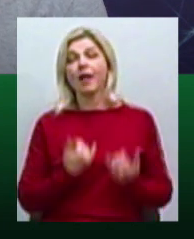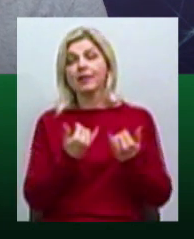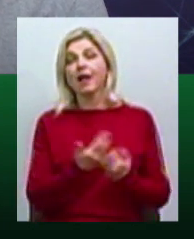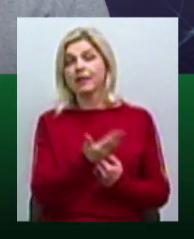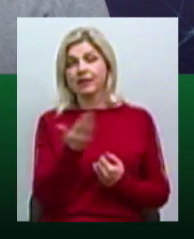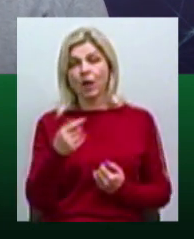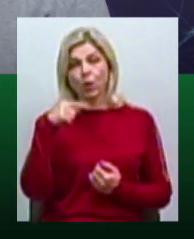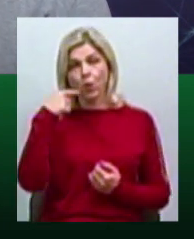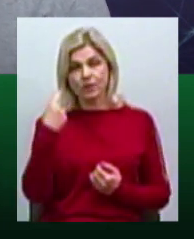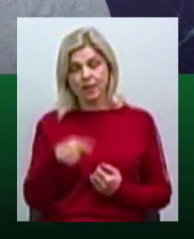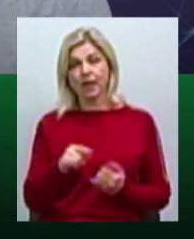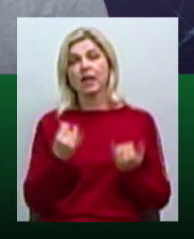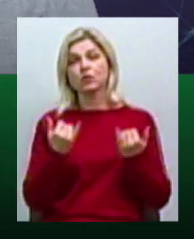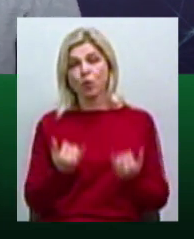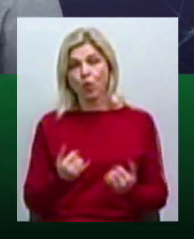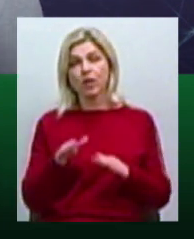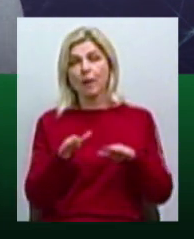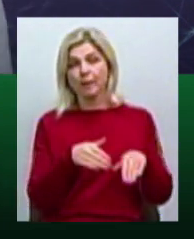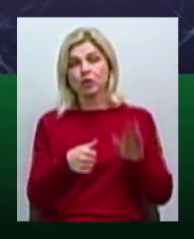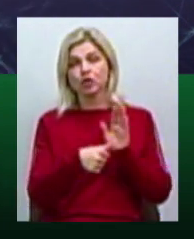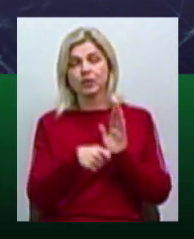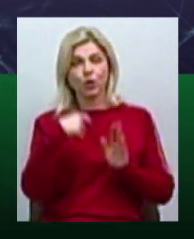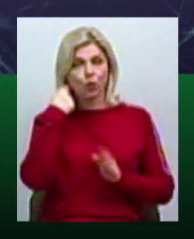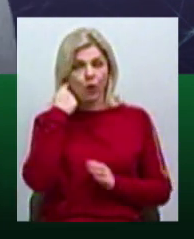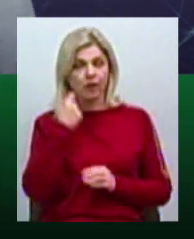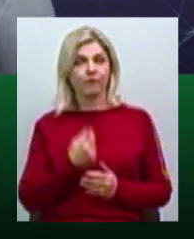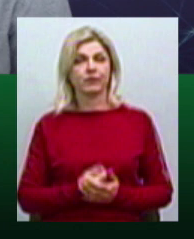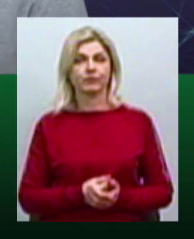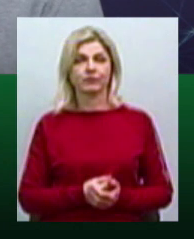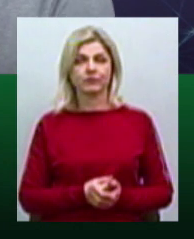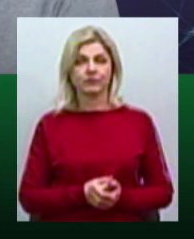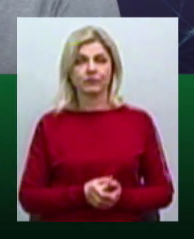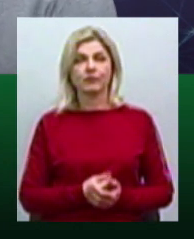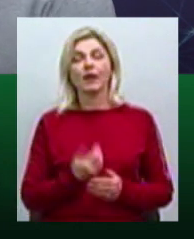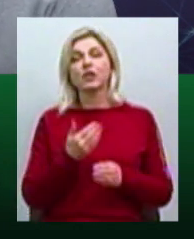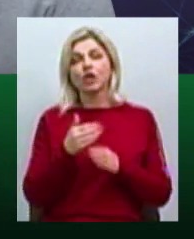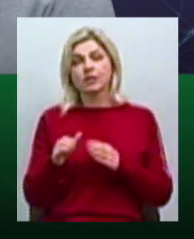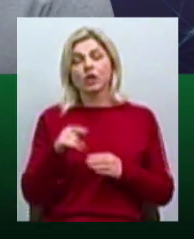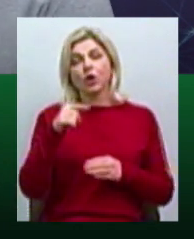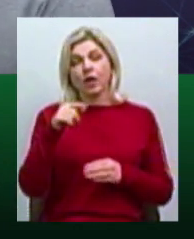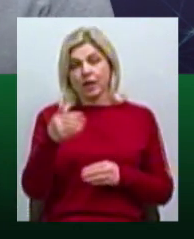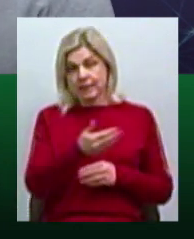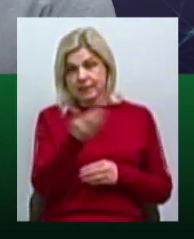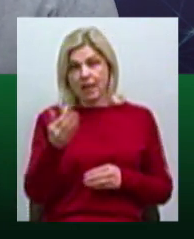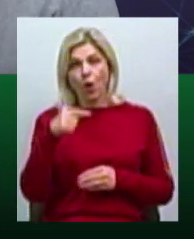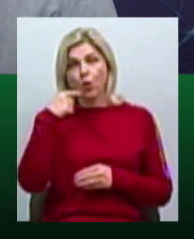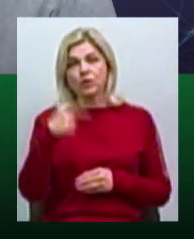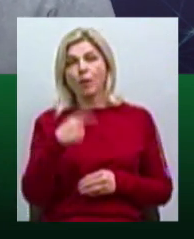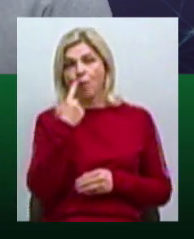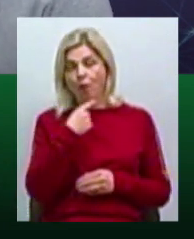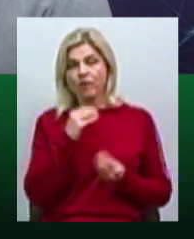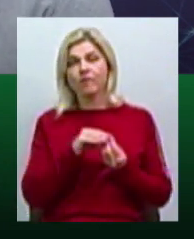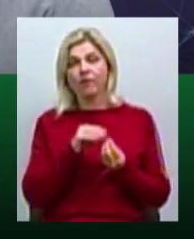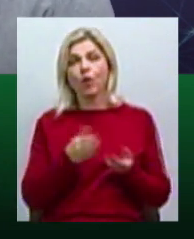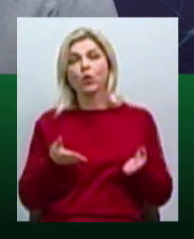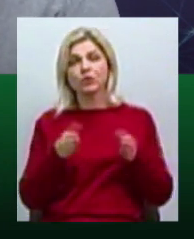російська і сьогодні, навіть уже після 6 років, для частини з них російська мова все одно залишилася